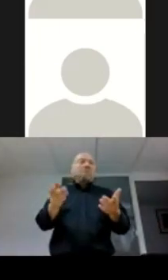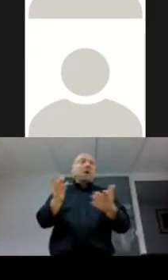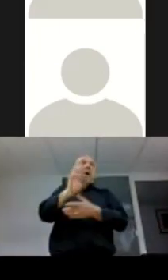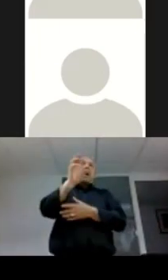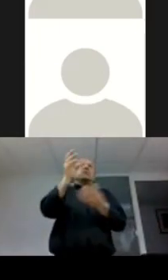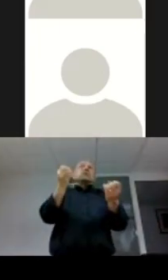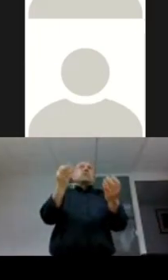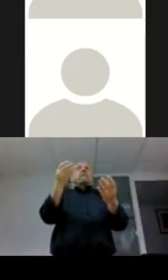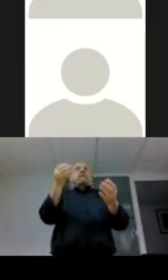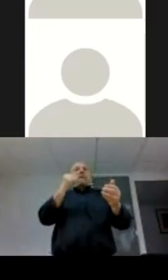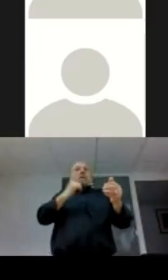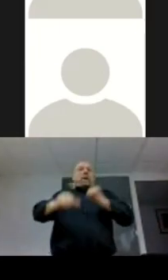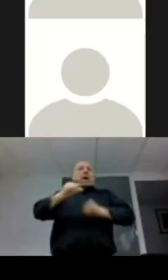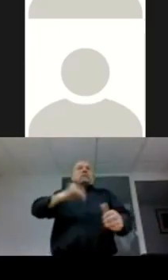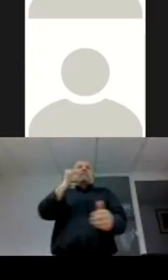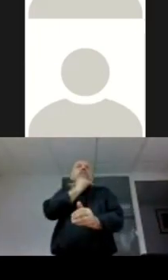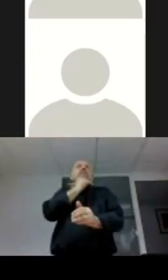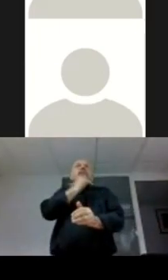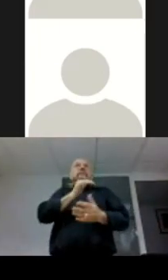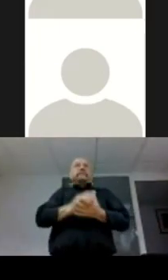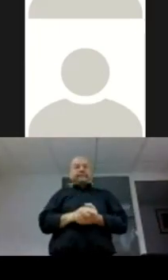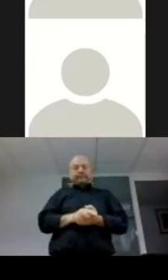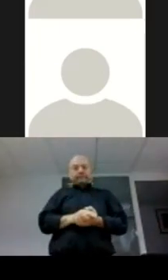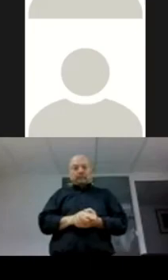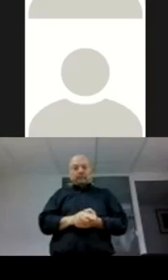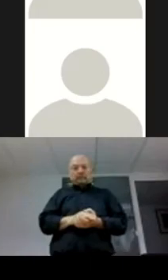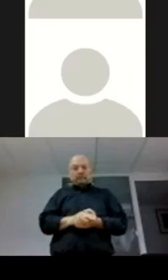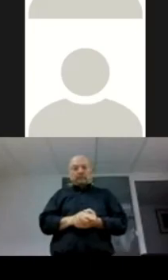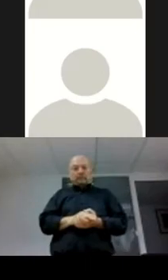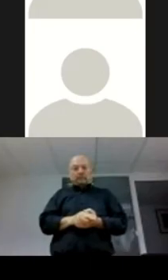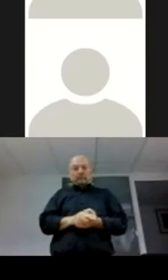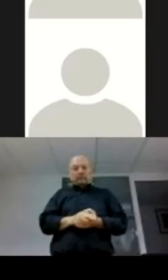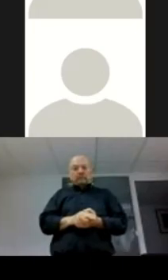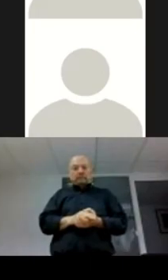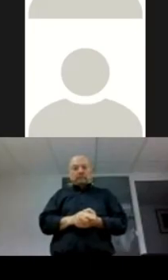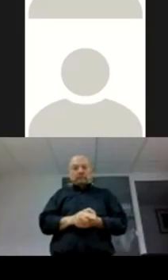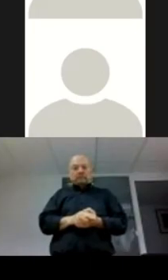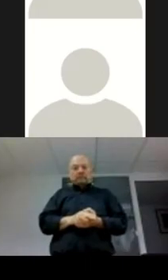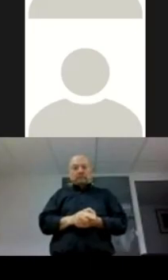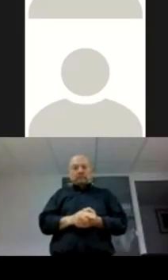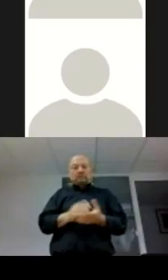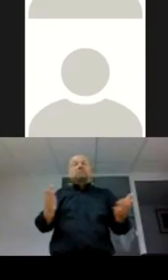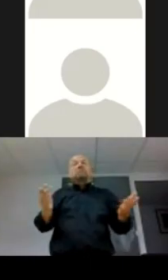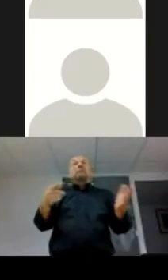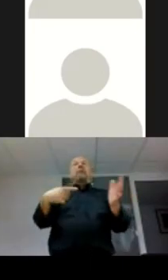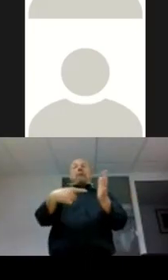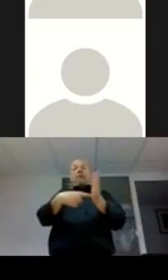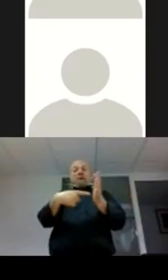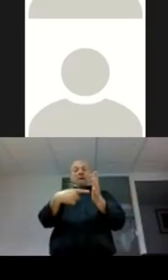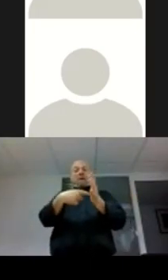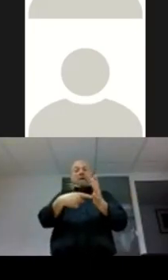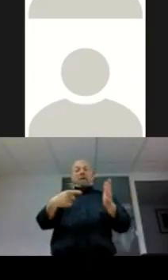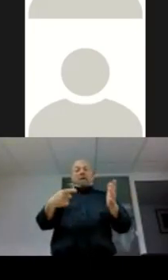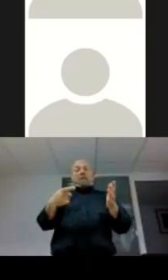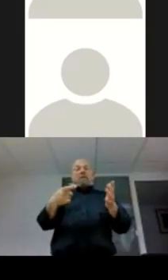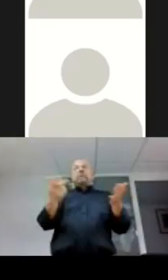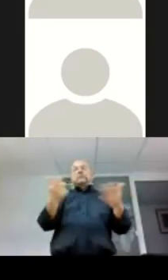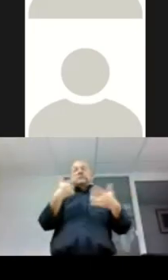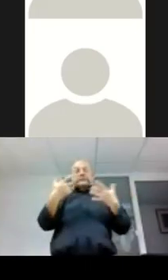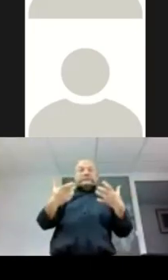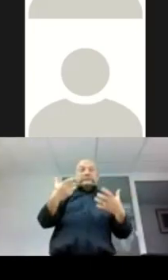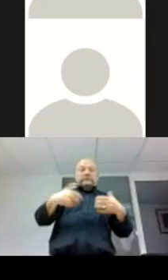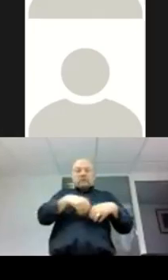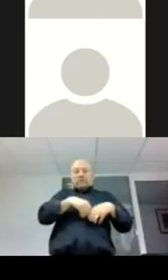iléostomie. Quand c'est sur le côlon, on appelle ça une colostomie. C'est juste à visée sémantique. Mais les seules